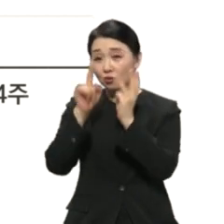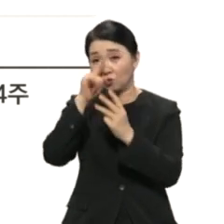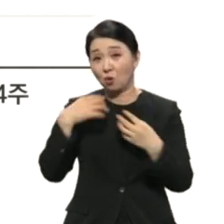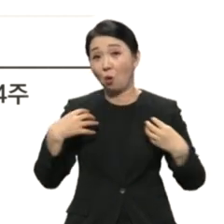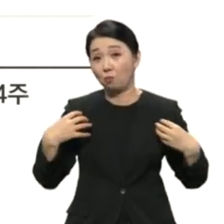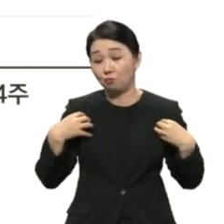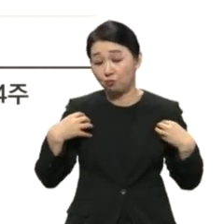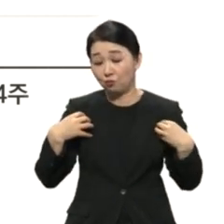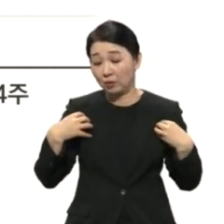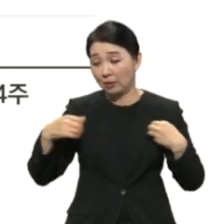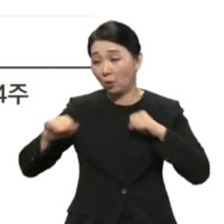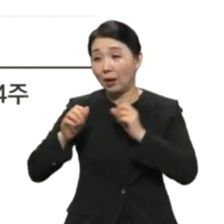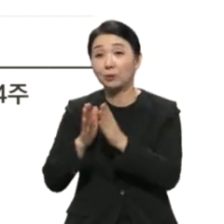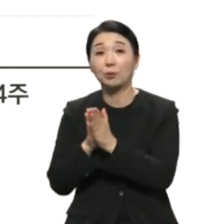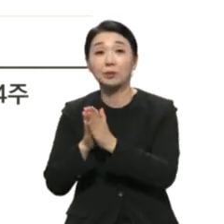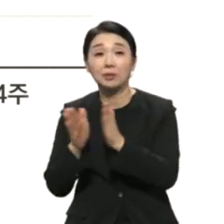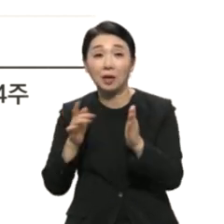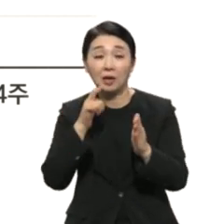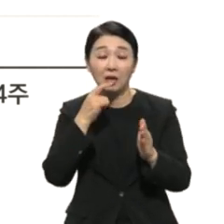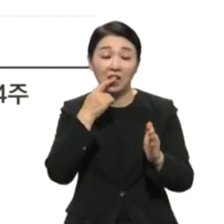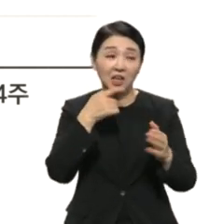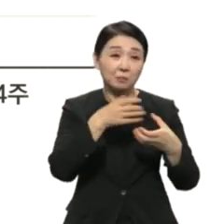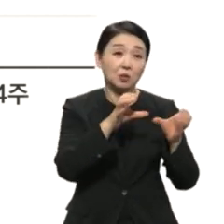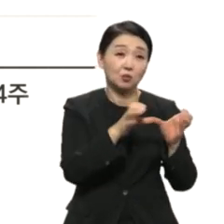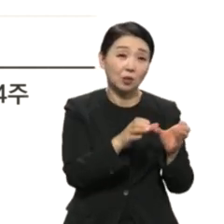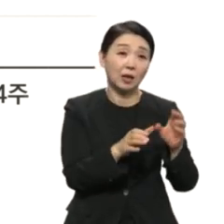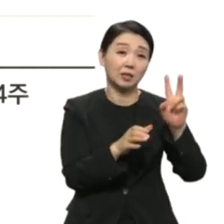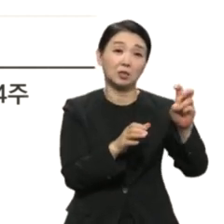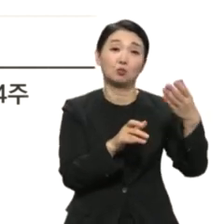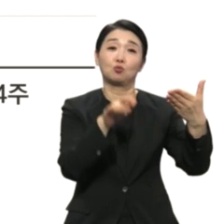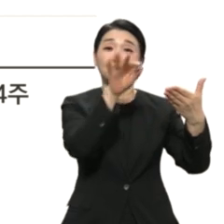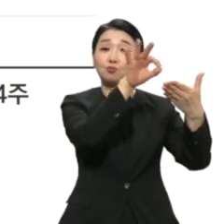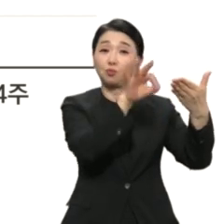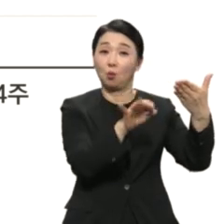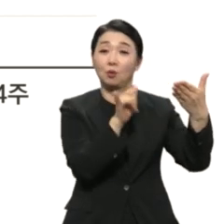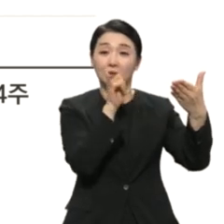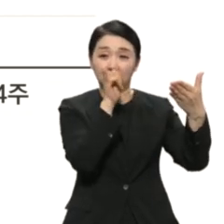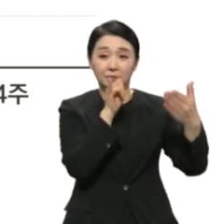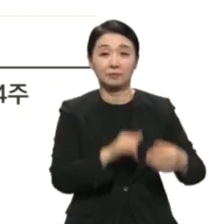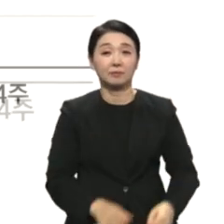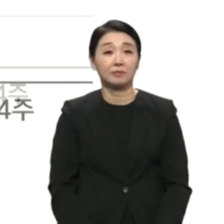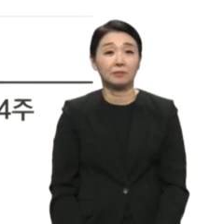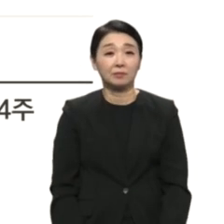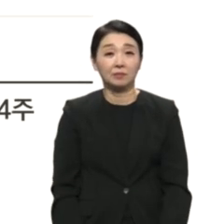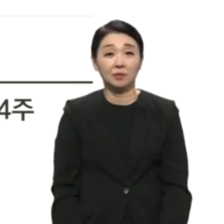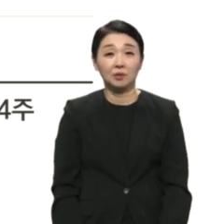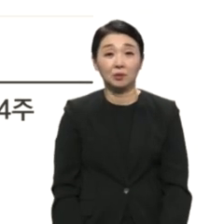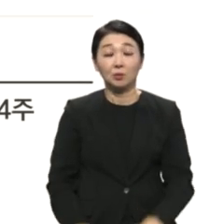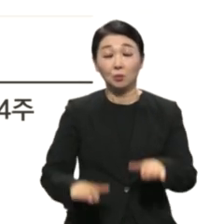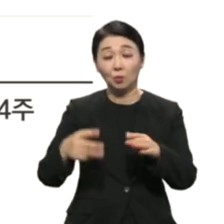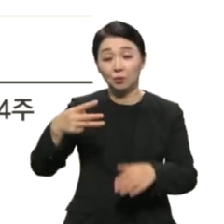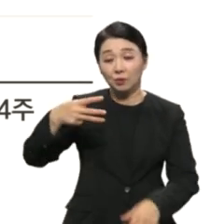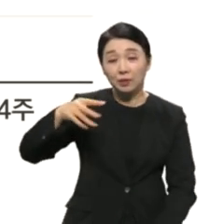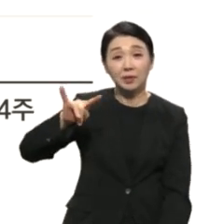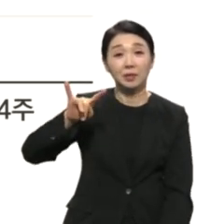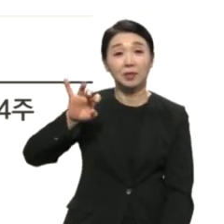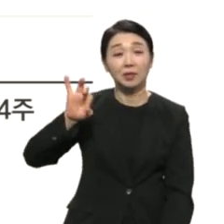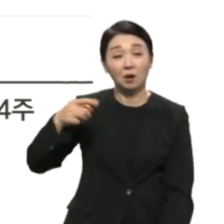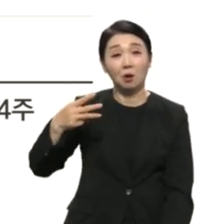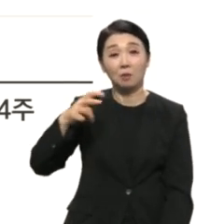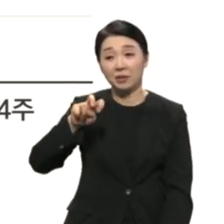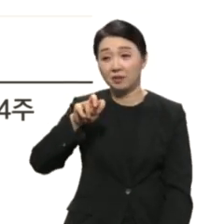20%, 29%지만네 지지율이 나왔고요 또 다른 조사도 있습니다 오늘 나온 리얼미터 조선은 방식이